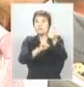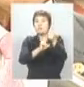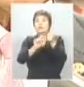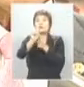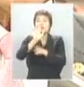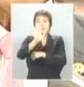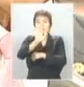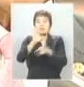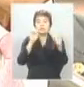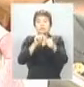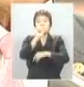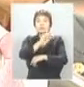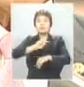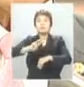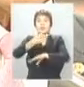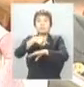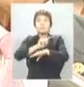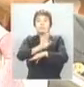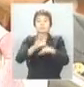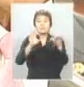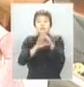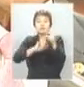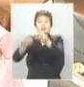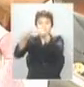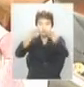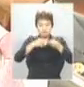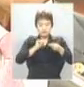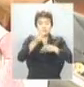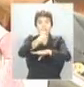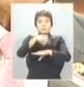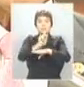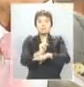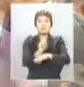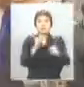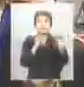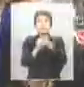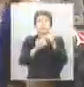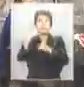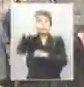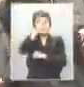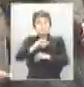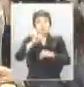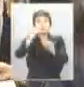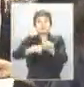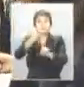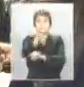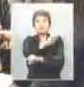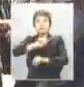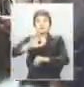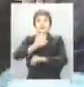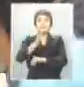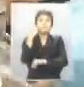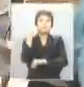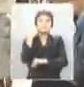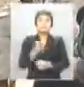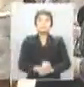ามีพระบรมราชโองการโปรดเกล้าโปรดกระหม่อมแต่งตั้งประธานวุฒิสภาเมื่อค่ำวันที่5พฤษภาคมที่ผ่านมาซึ่งขณะ